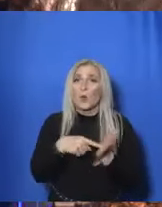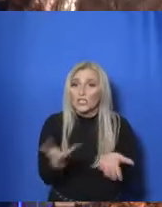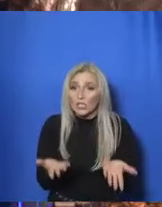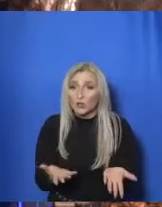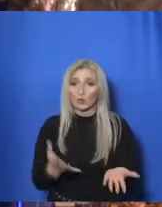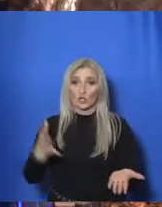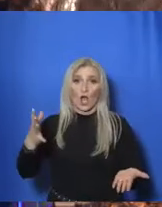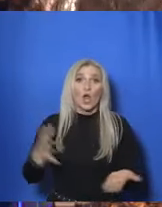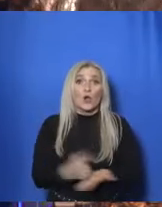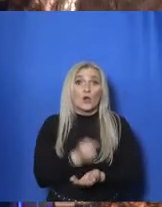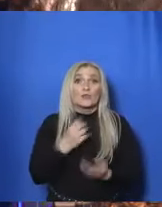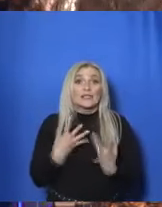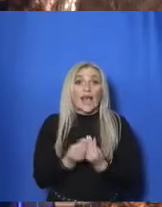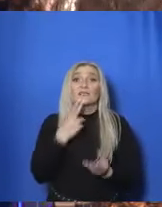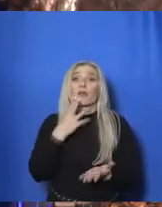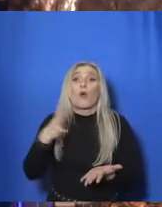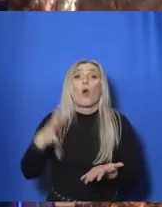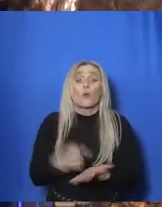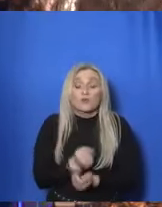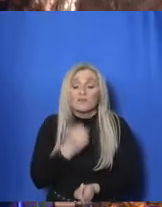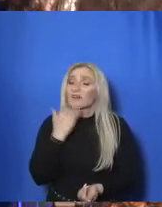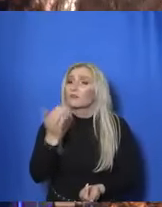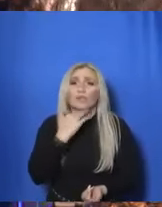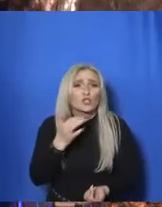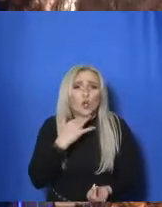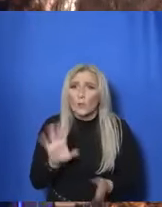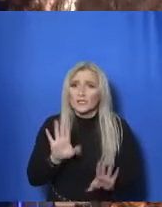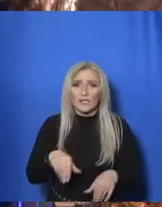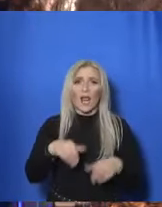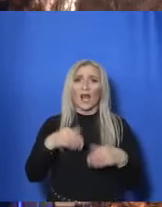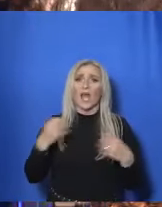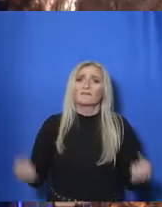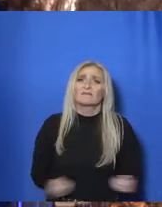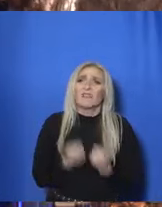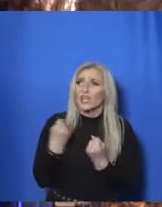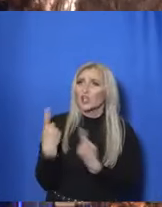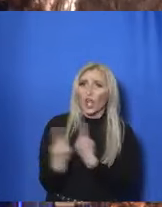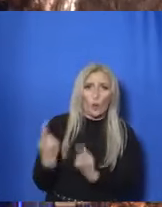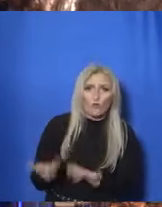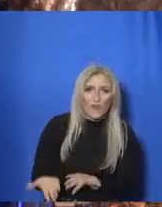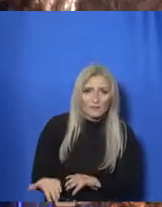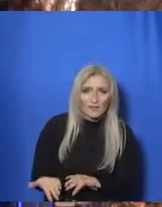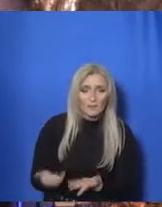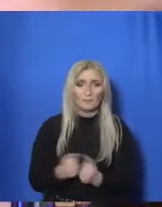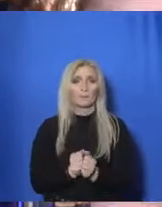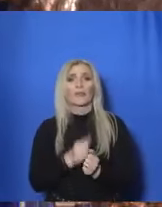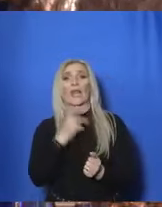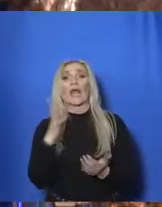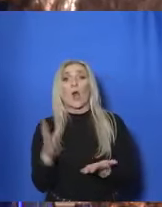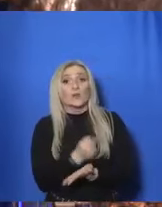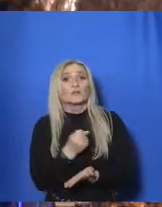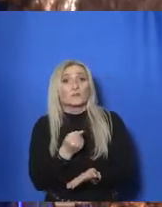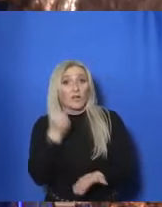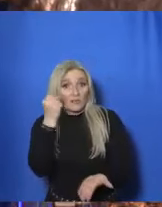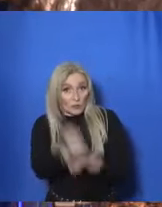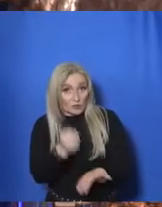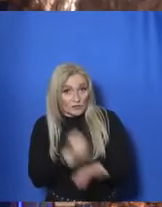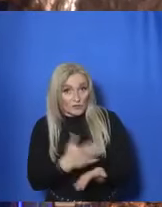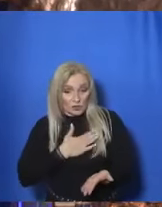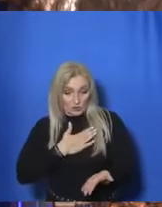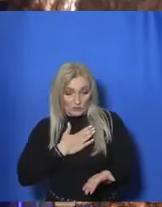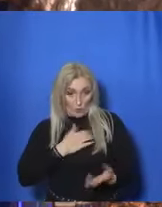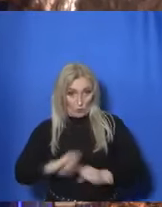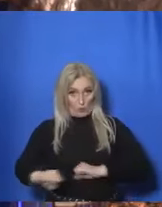koja uspijeva, unatoč i dalje brojnim otegotnim okolnostima, ostvarivati i potvrđati svoju